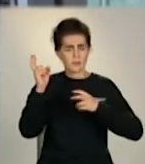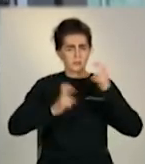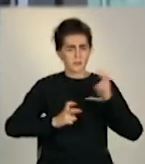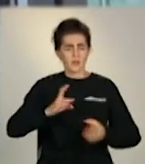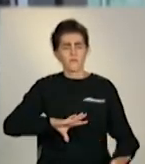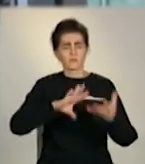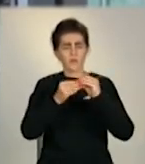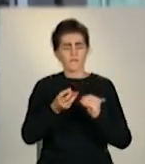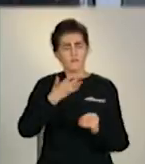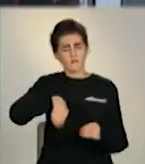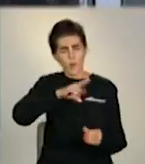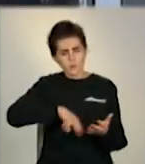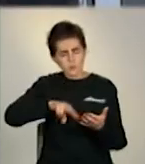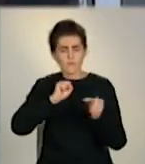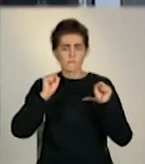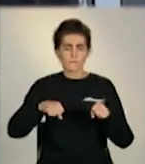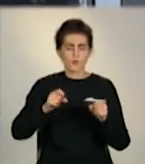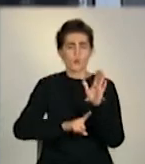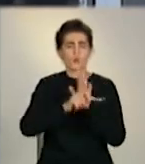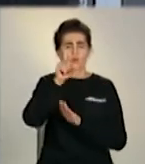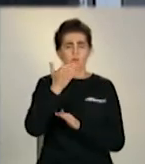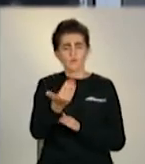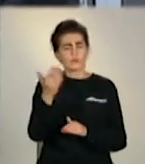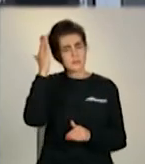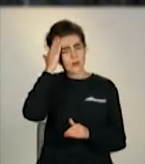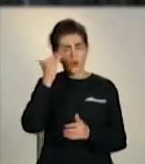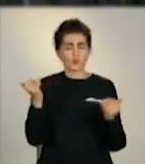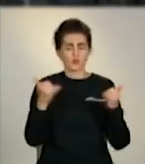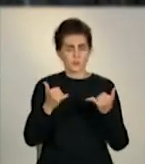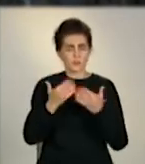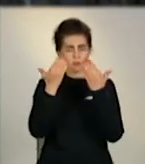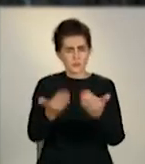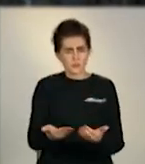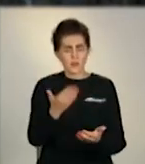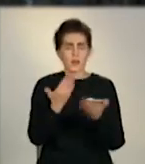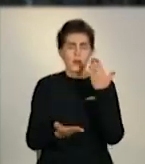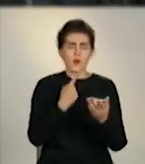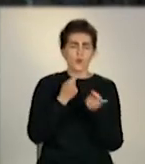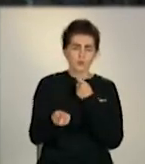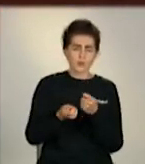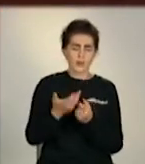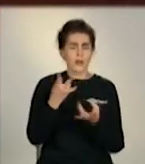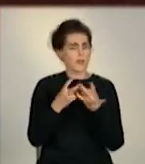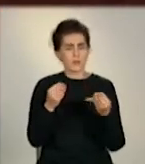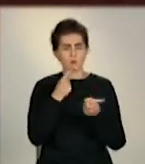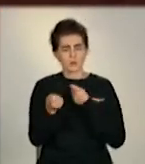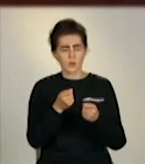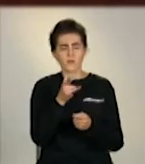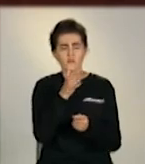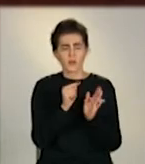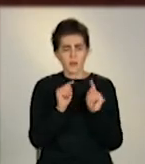результатами оцінювання можна визначити рівень знань металургів та схильність до безпечної або небезпечної поведінки під час